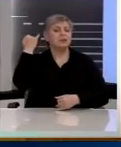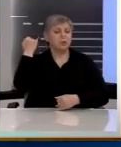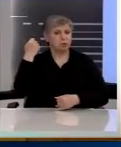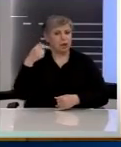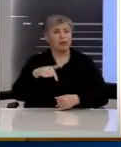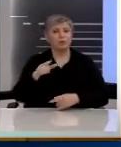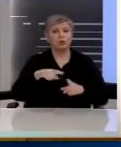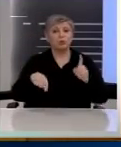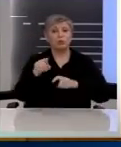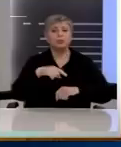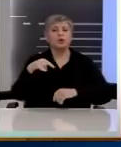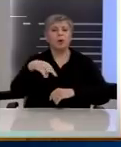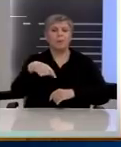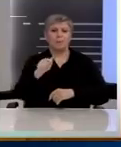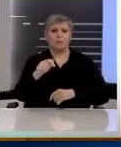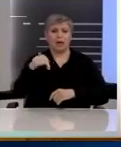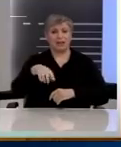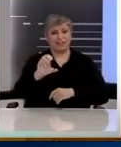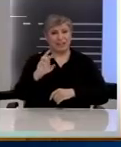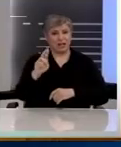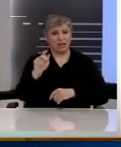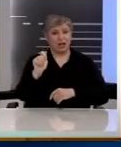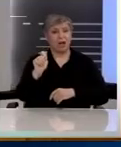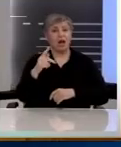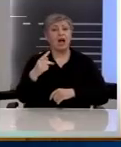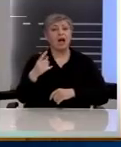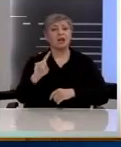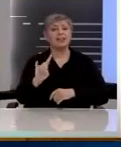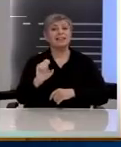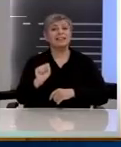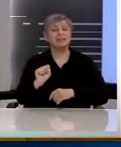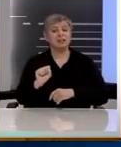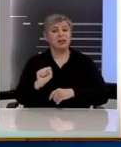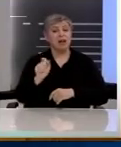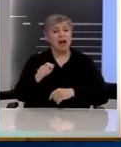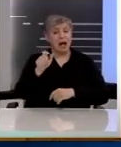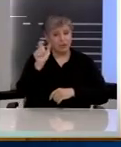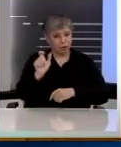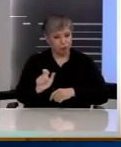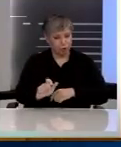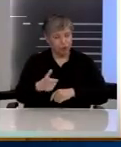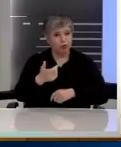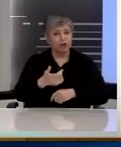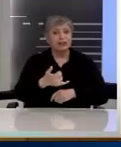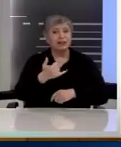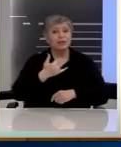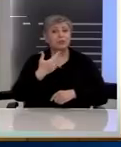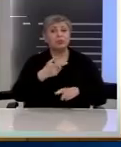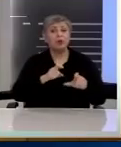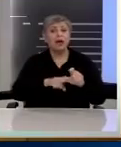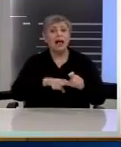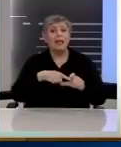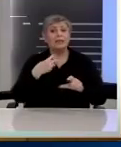Παντεράκης, ο οποίος πήρε τηλέφωνο από το τηλέφωνο, από το τηλέφωνο της εταιρείας του.